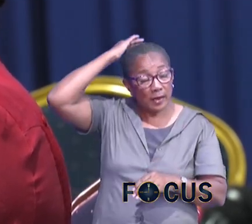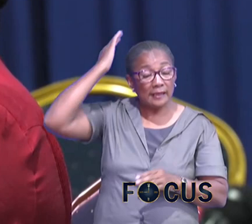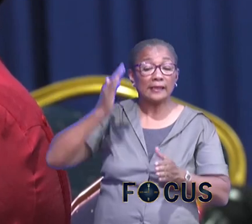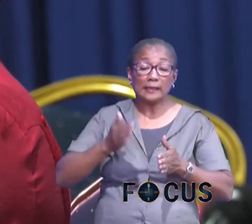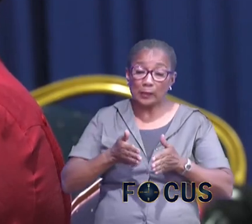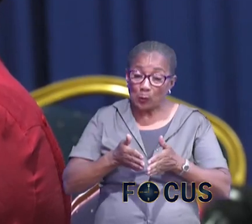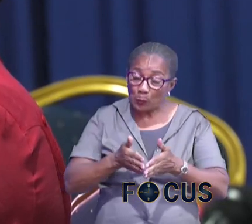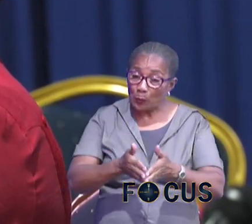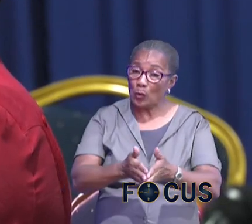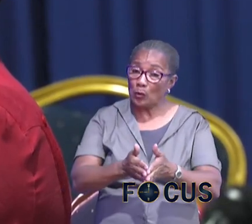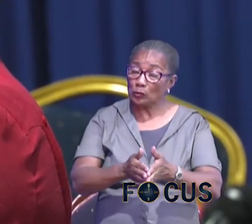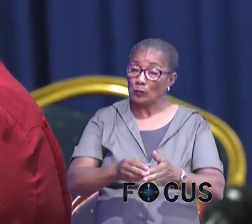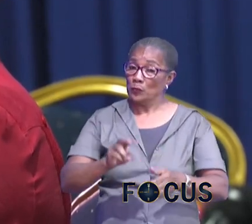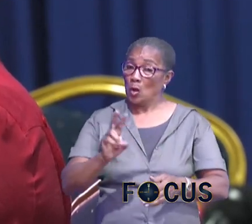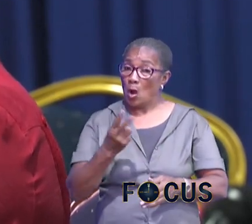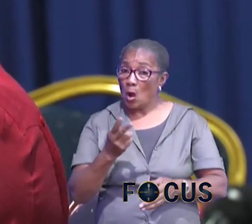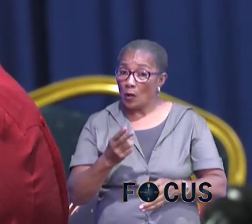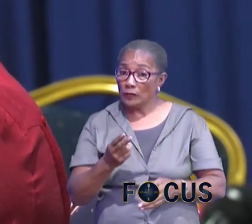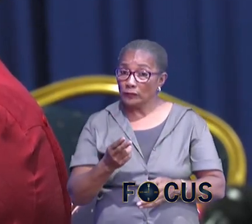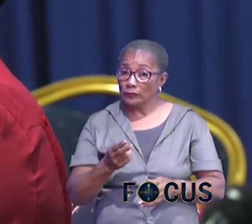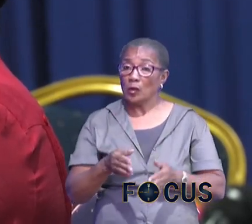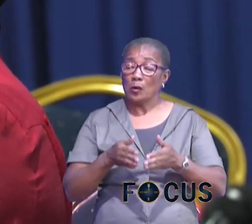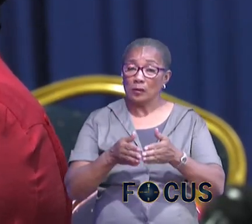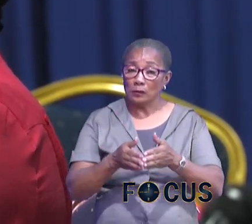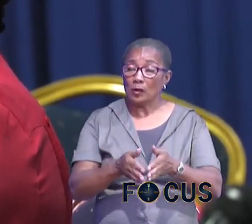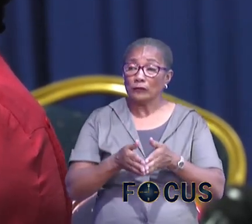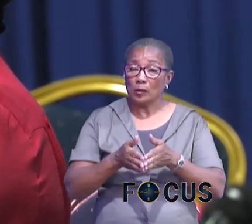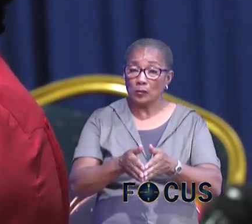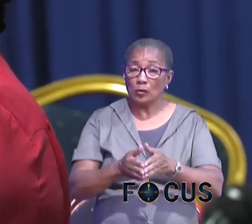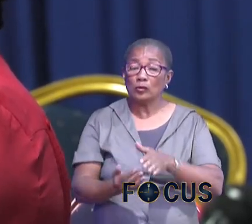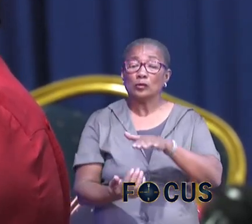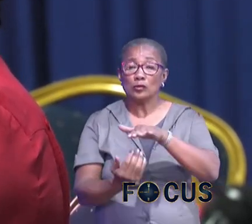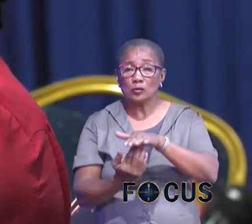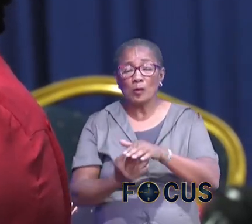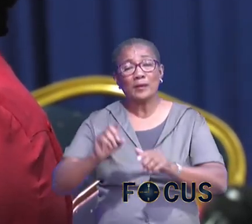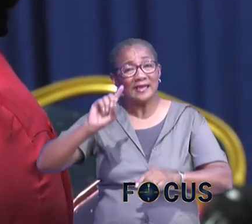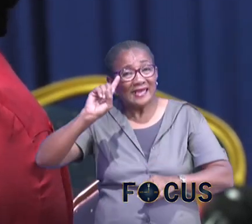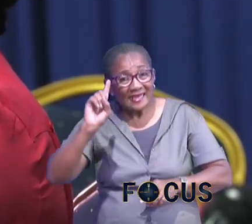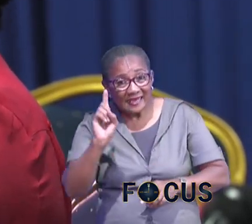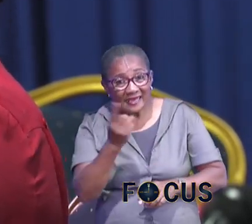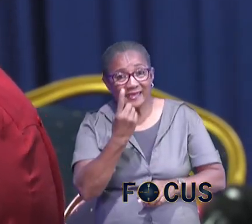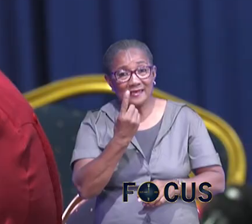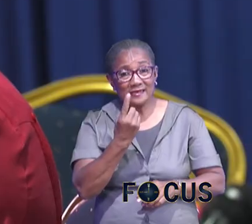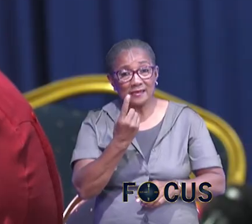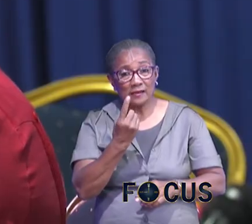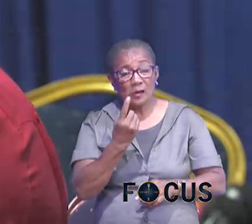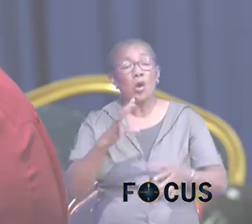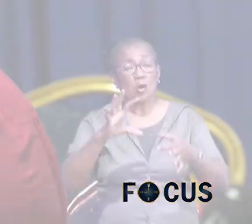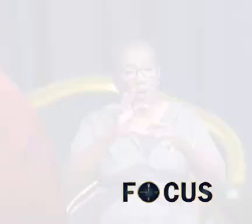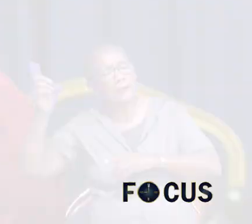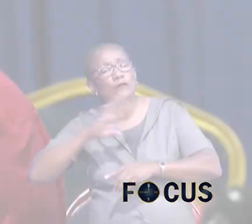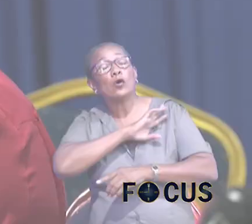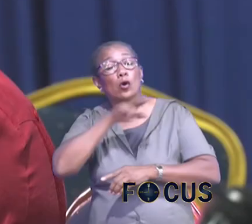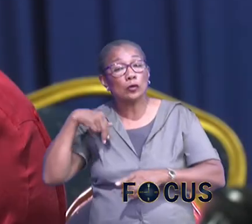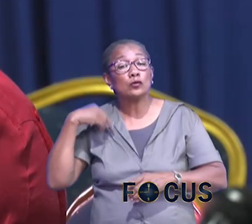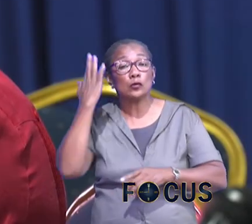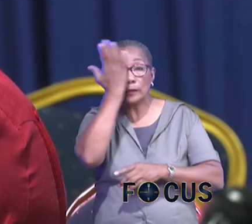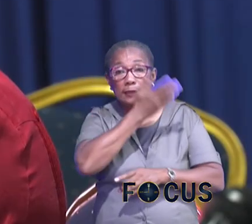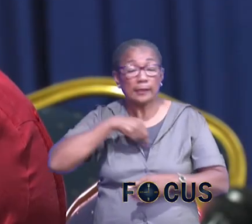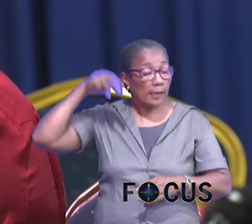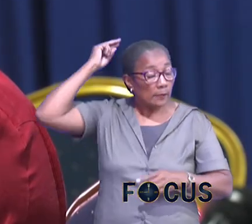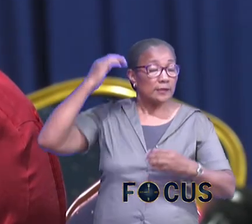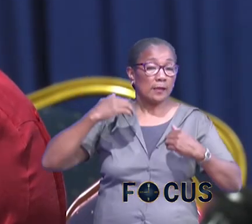boot of de schoener stoppen, die beginnen dus in eerste instantie in aanraking te komen met, als men